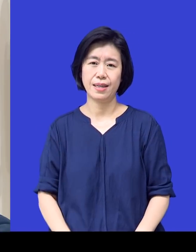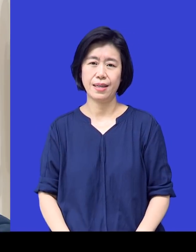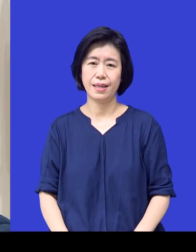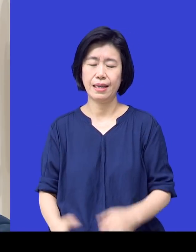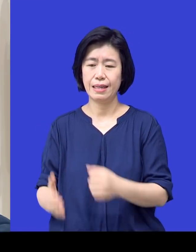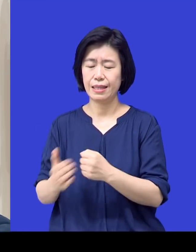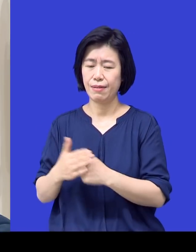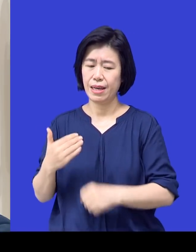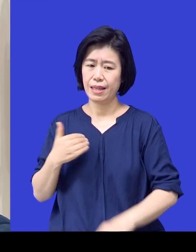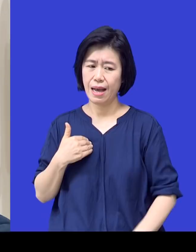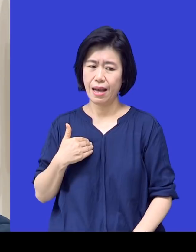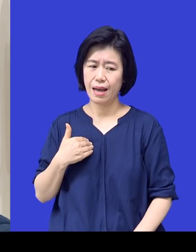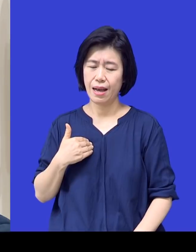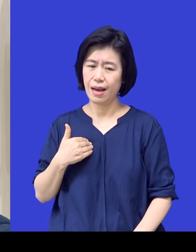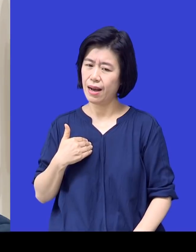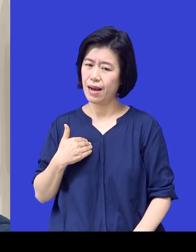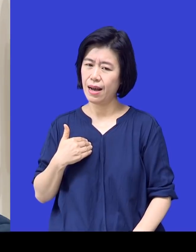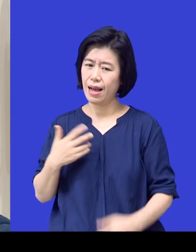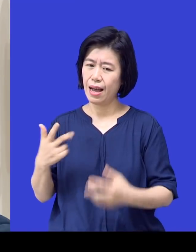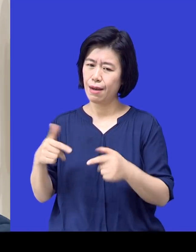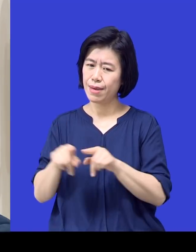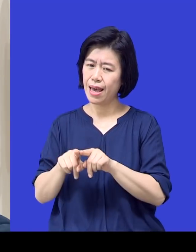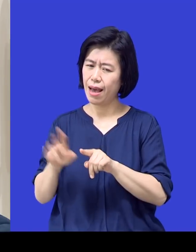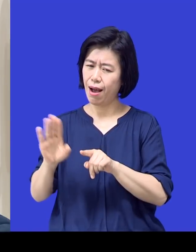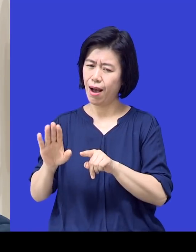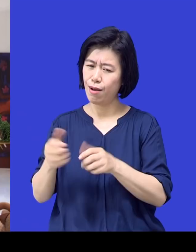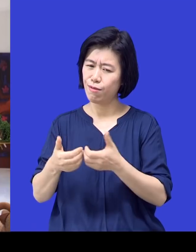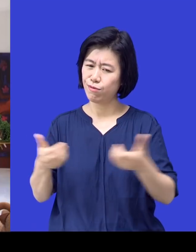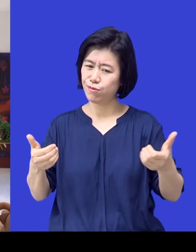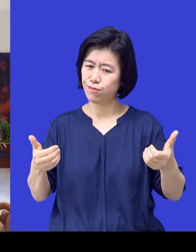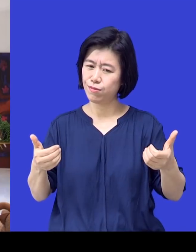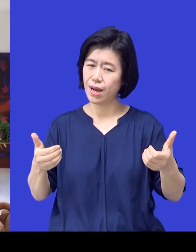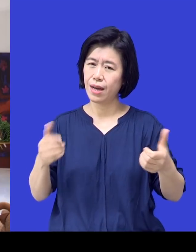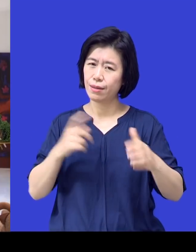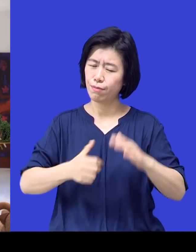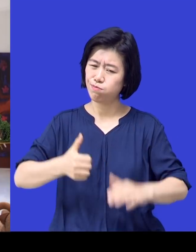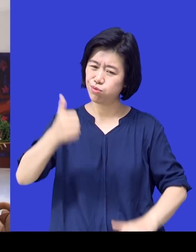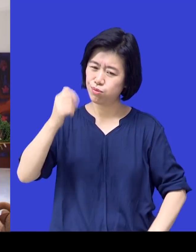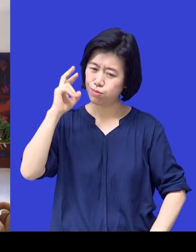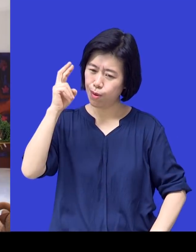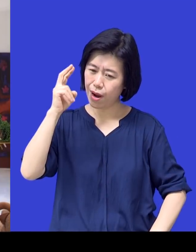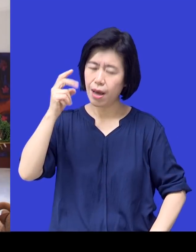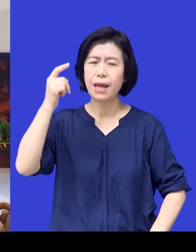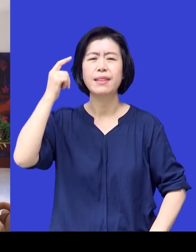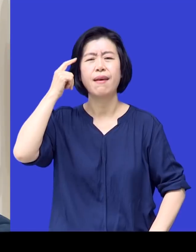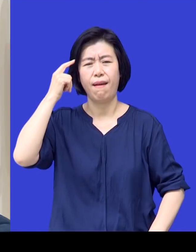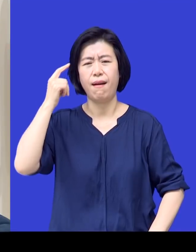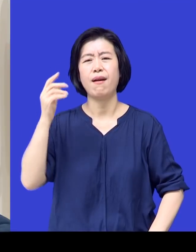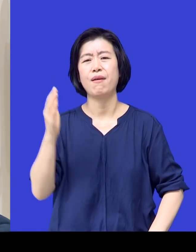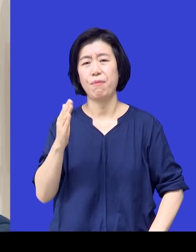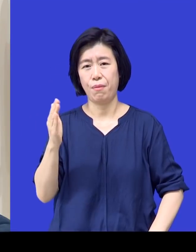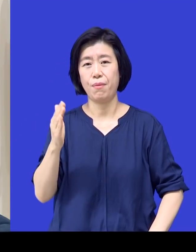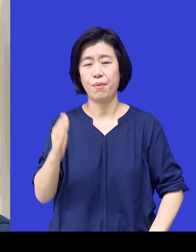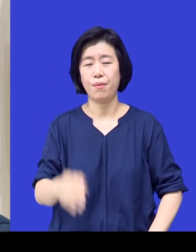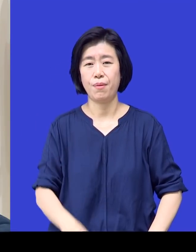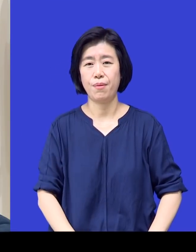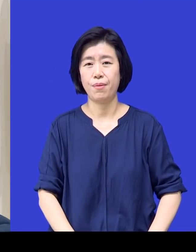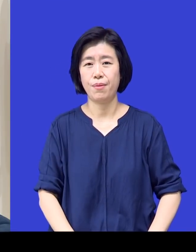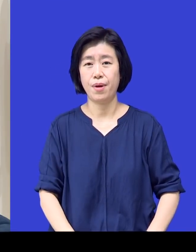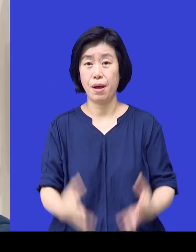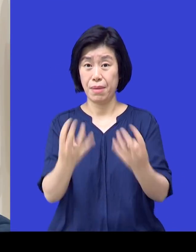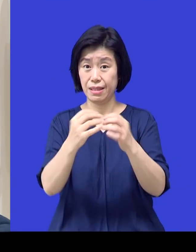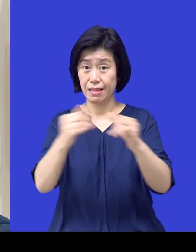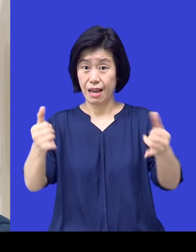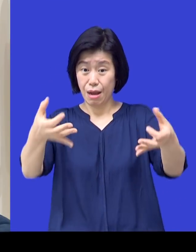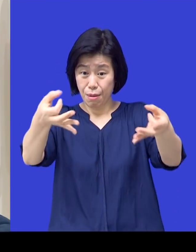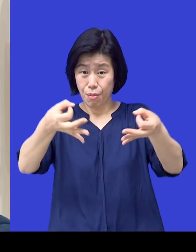없는 것이 애들한테는 더 낫지 않았을까라는 생각도 많이 해요. 네. 그 정도로 이렇게 많은 분들이 겉에서